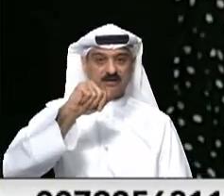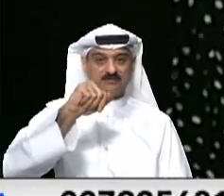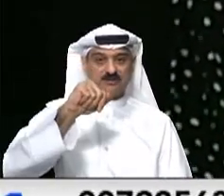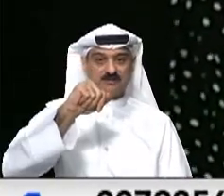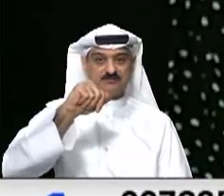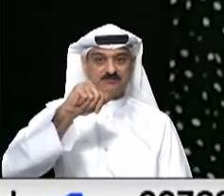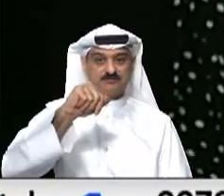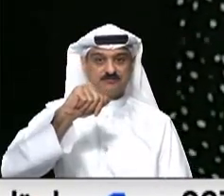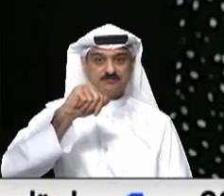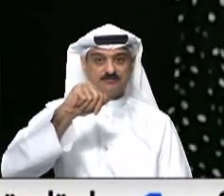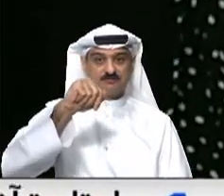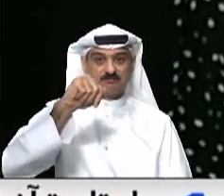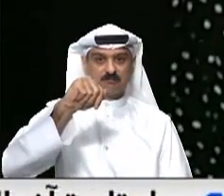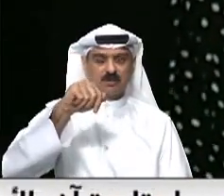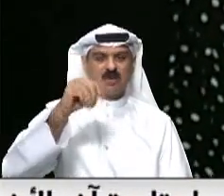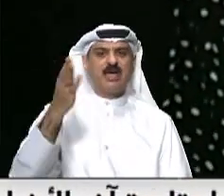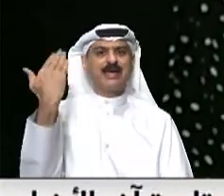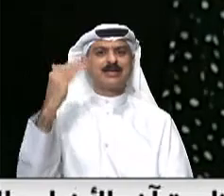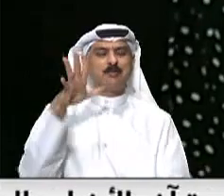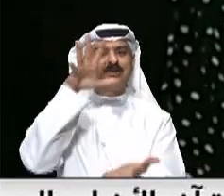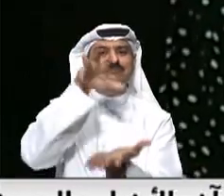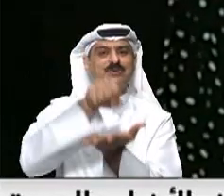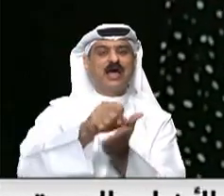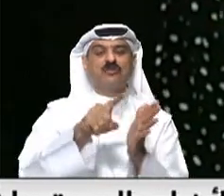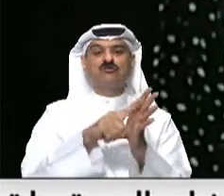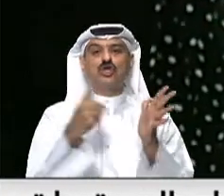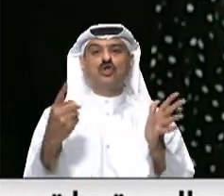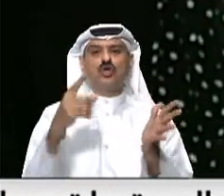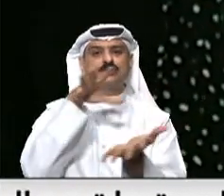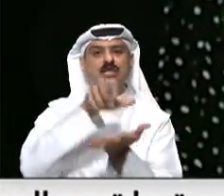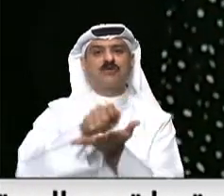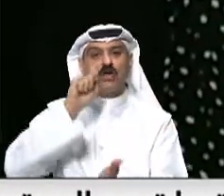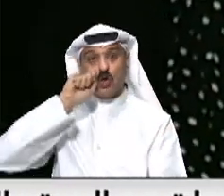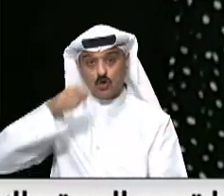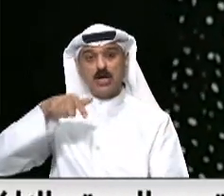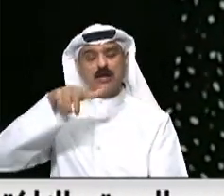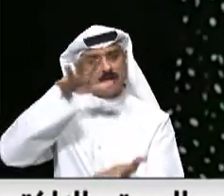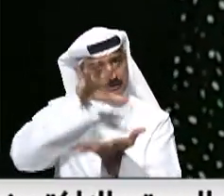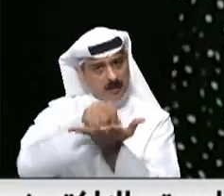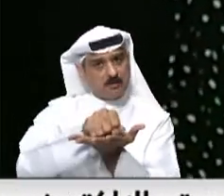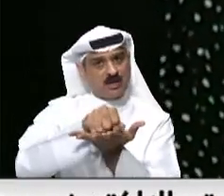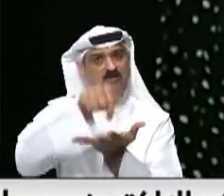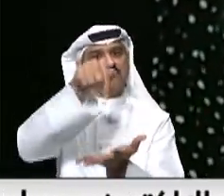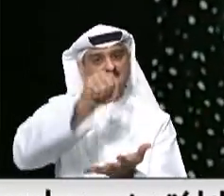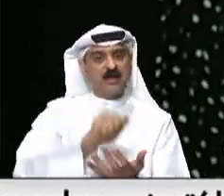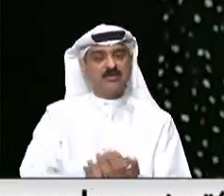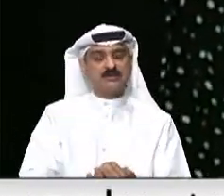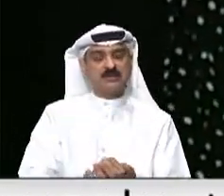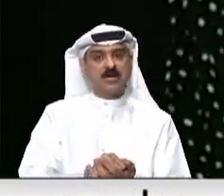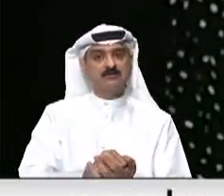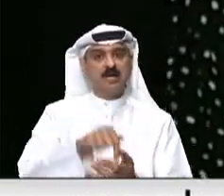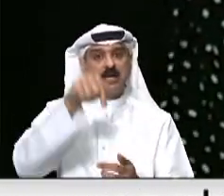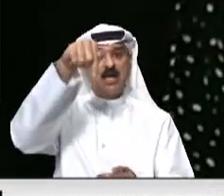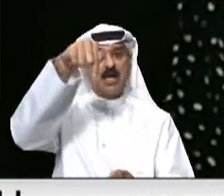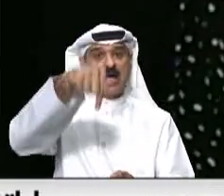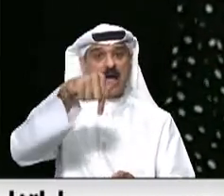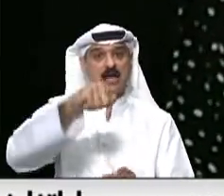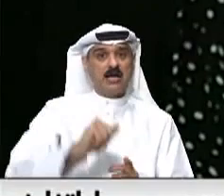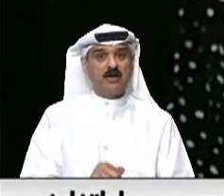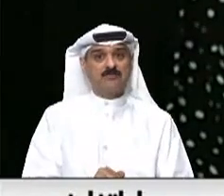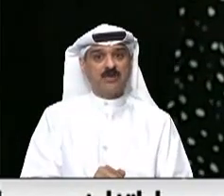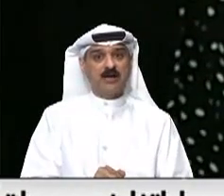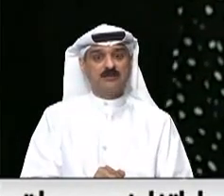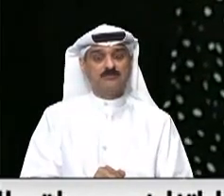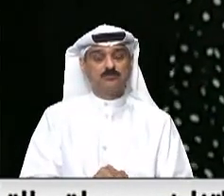على باخموت طبعا بالتأكيد، ووجود قوات فاغنر كانت لها دور كبير في السيطرة على باخموت، وزارة